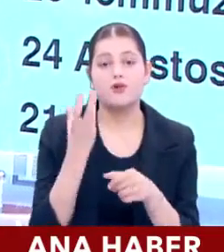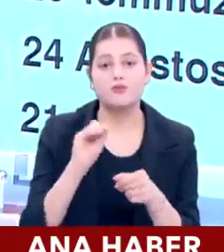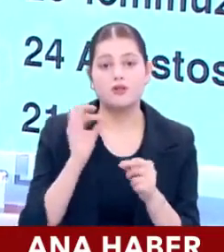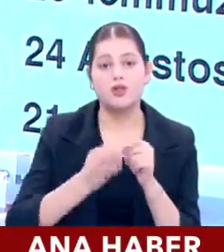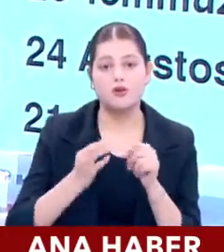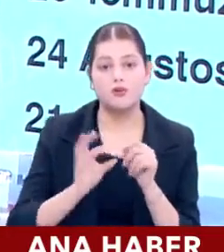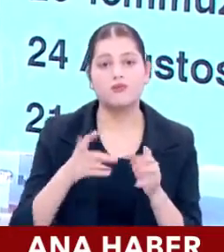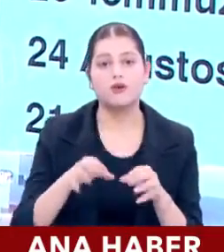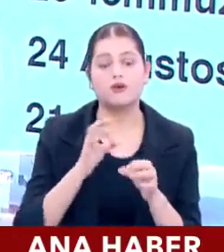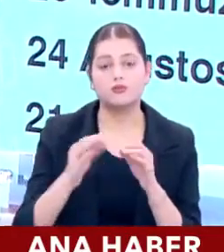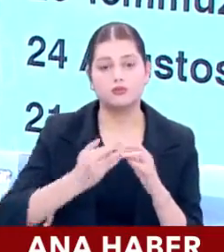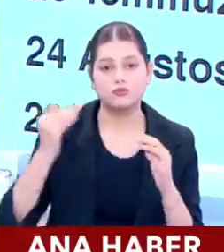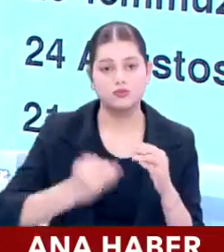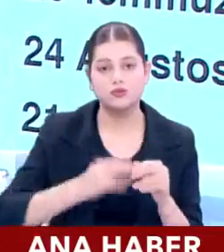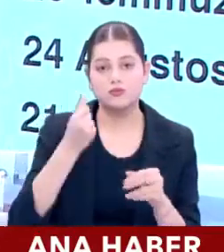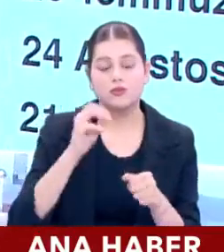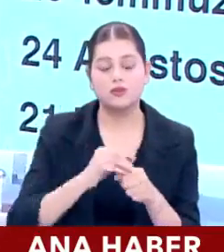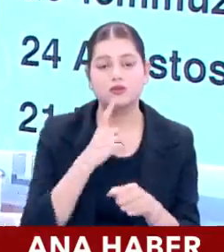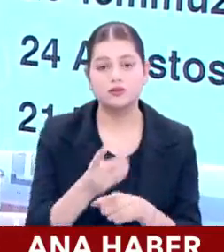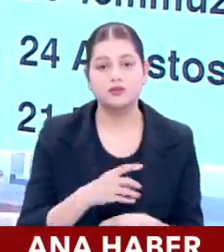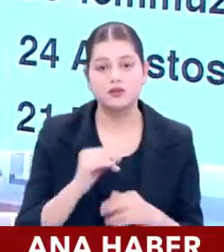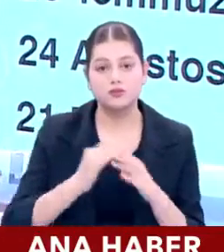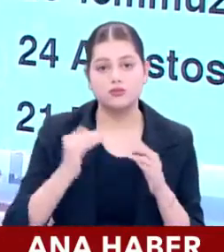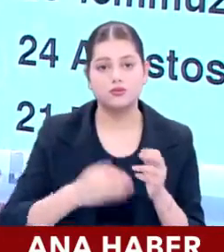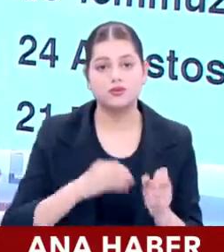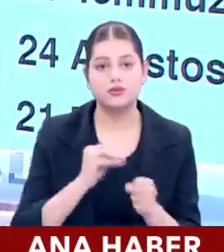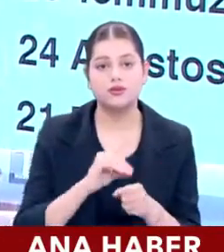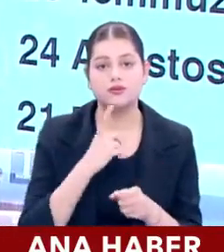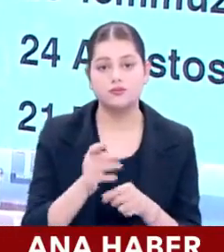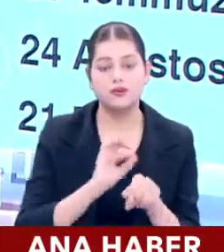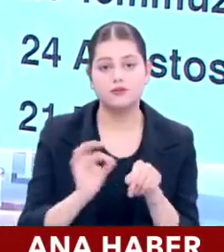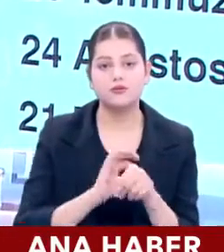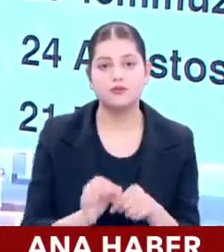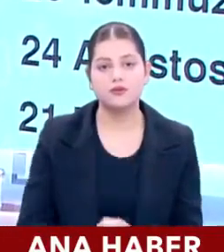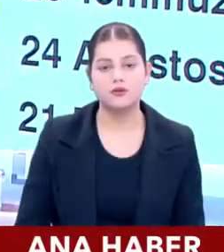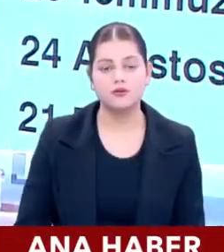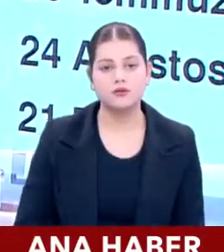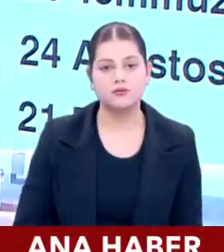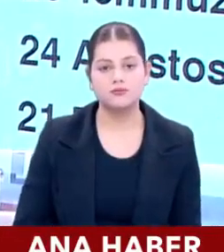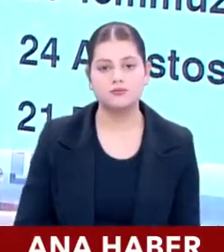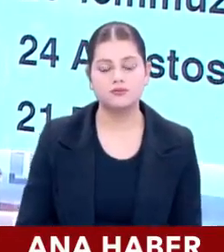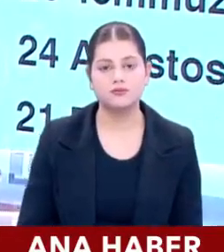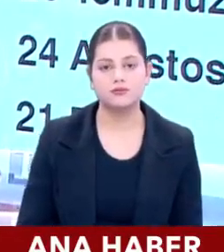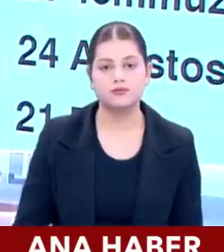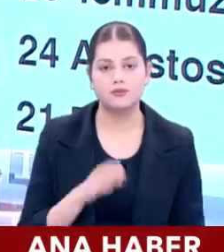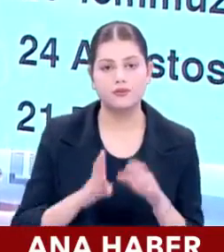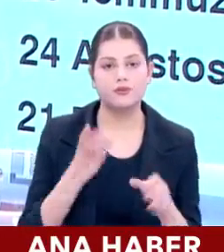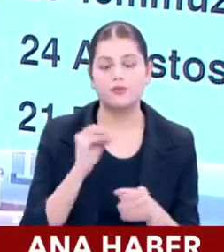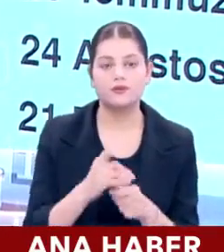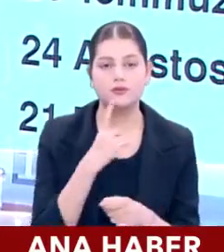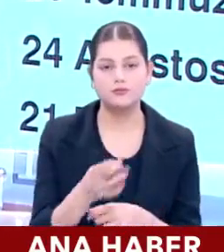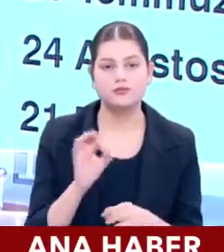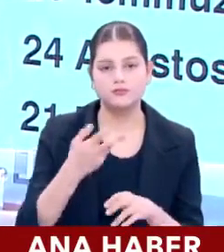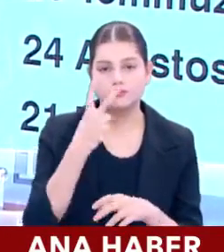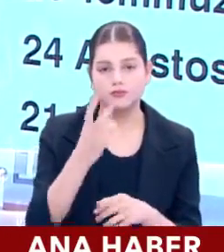ekonomi ve o ekonomide düşen fiyatlar düşen bir enflasyona düşen fiyatlar Bu fiyatların dengede olması